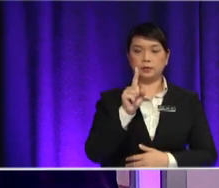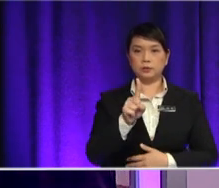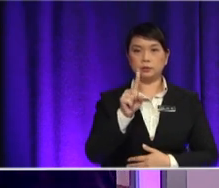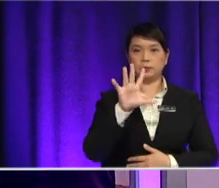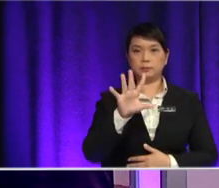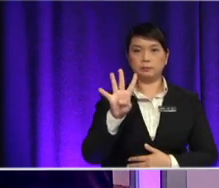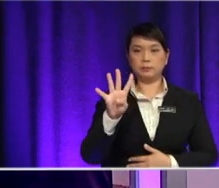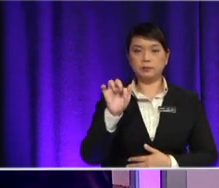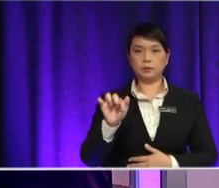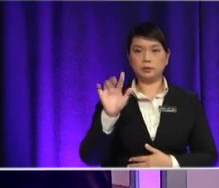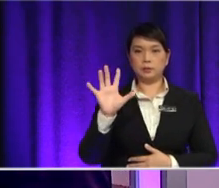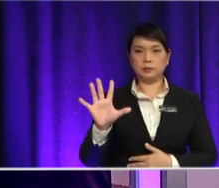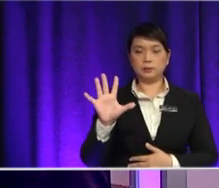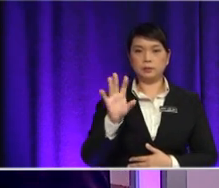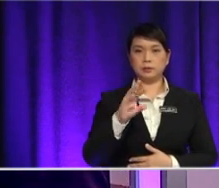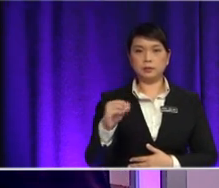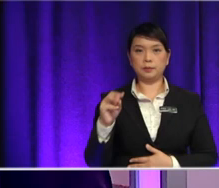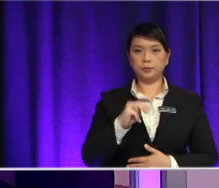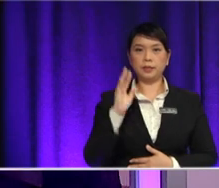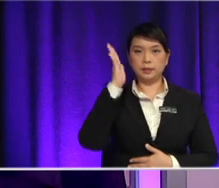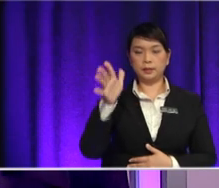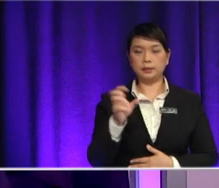154.5. Kemudian murid akan dapat lagi